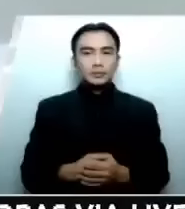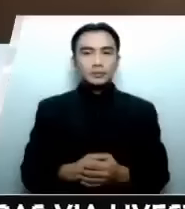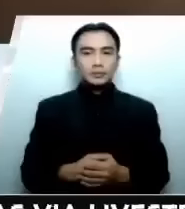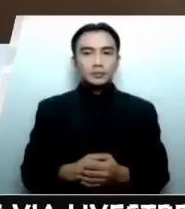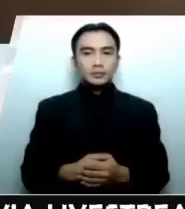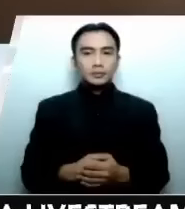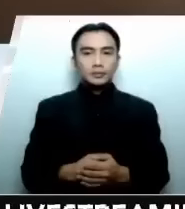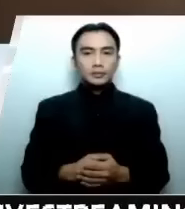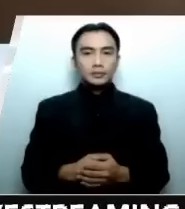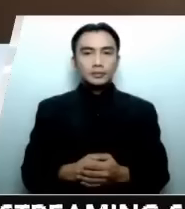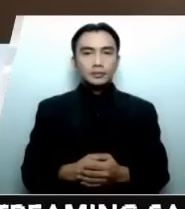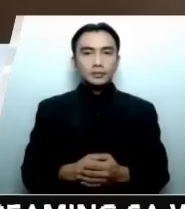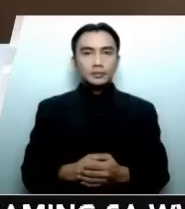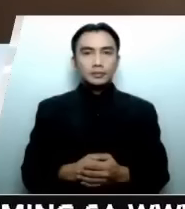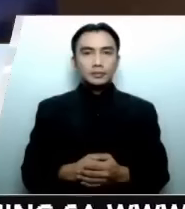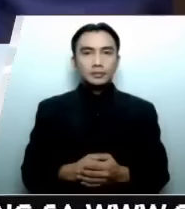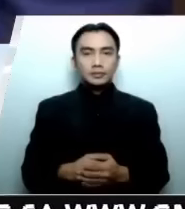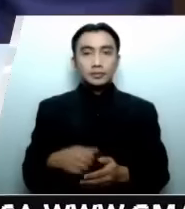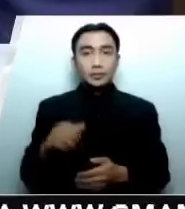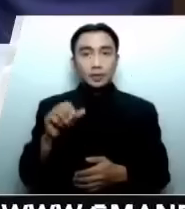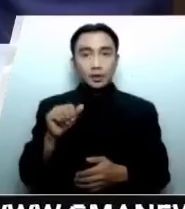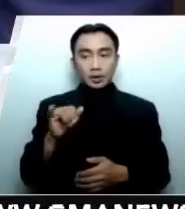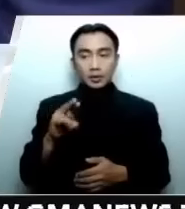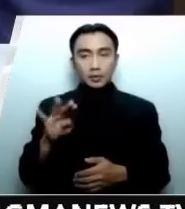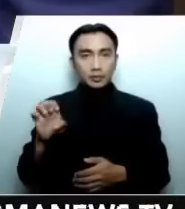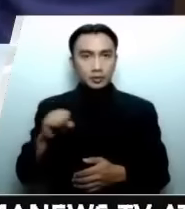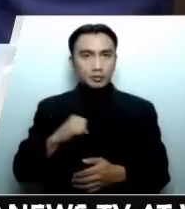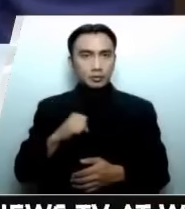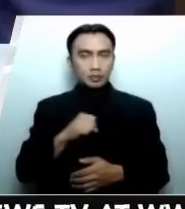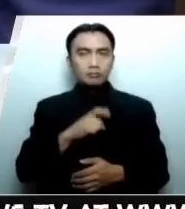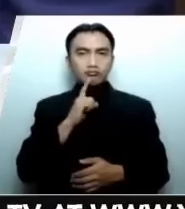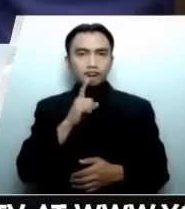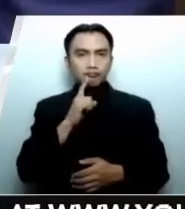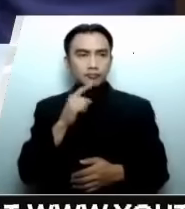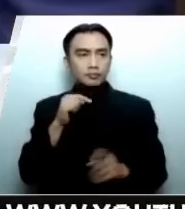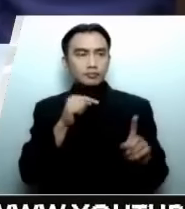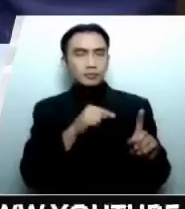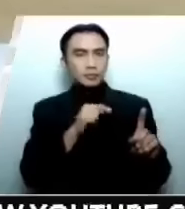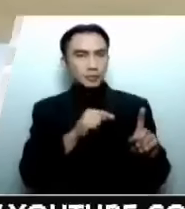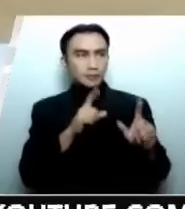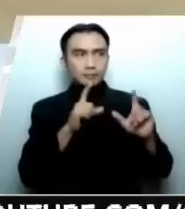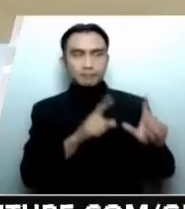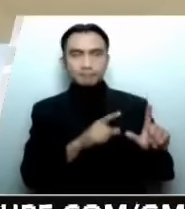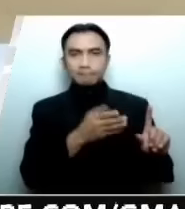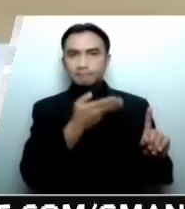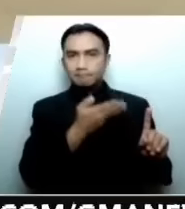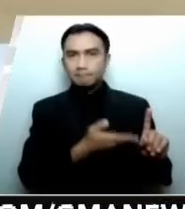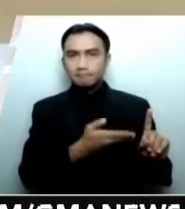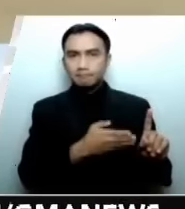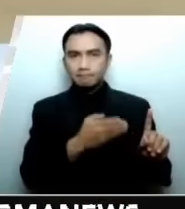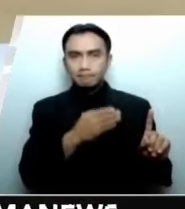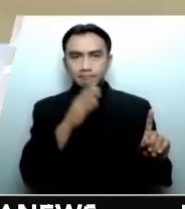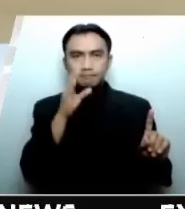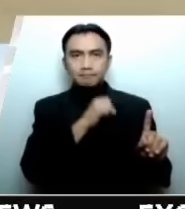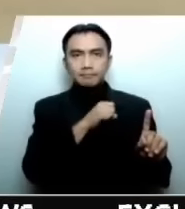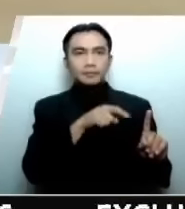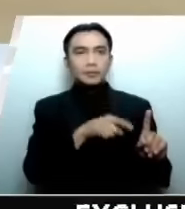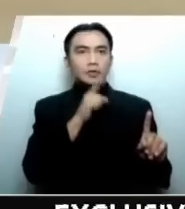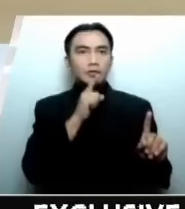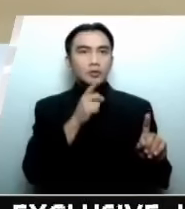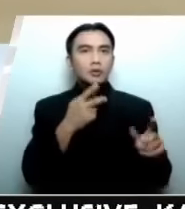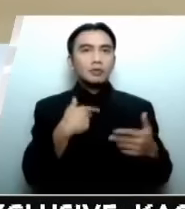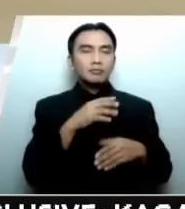Sigurado raw si Senator Aimee Marcos na ang pinsang buo niyang si House Speaker Martin Romualdez ang nasa likod ng gumugulong na